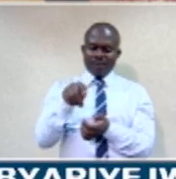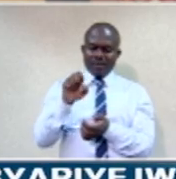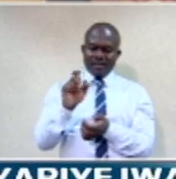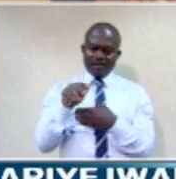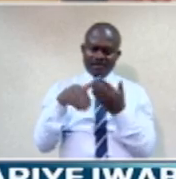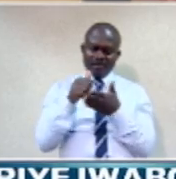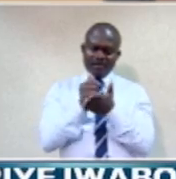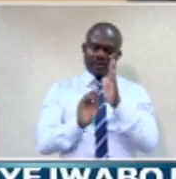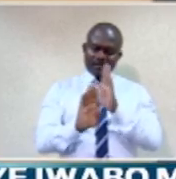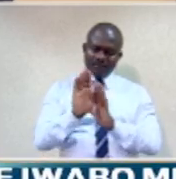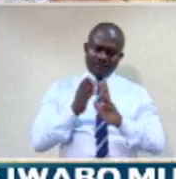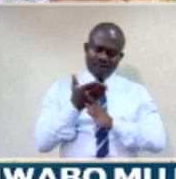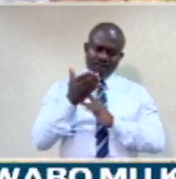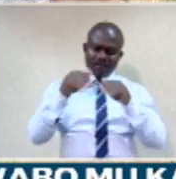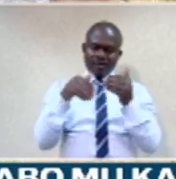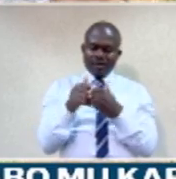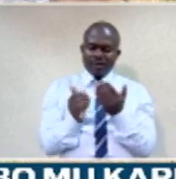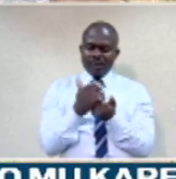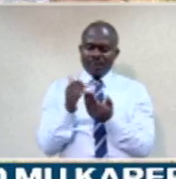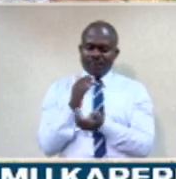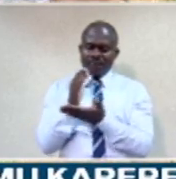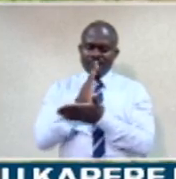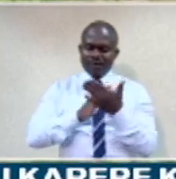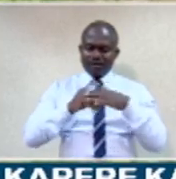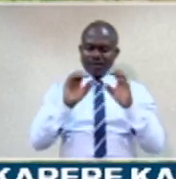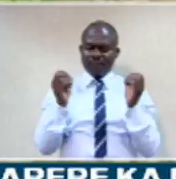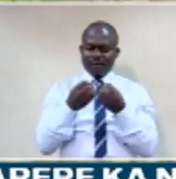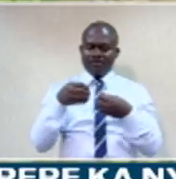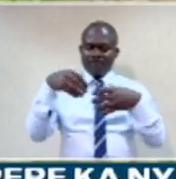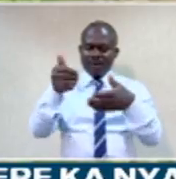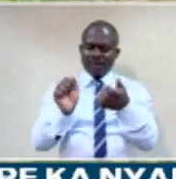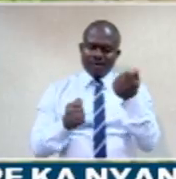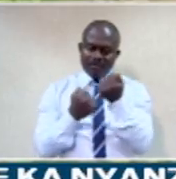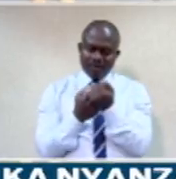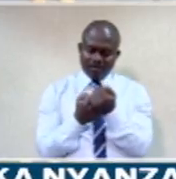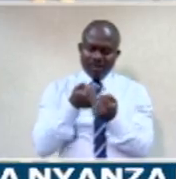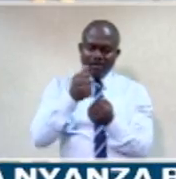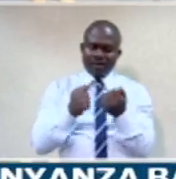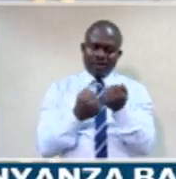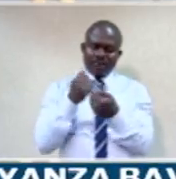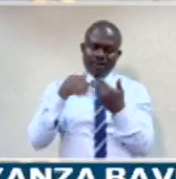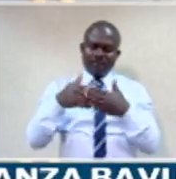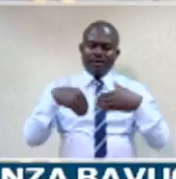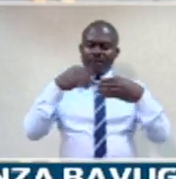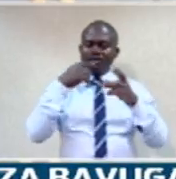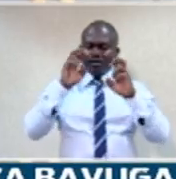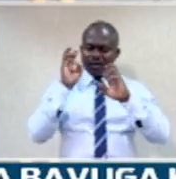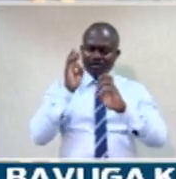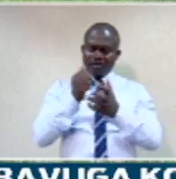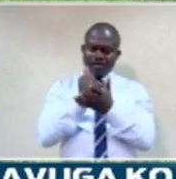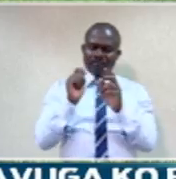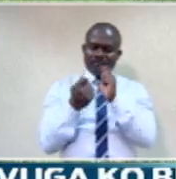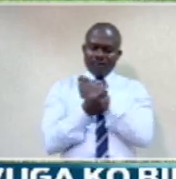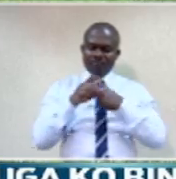abaturage kwiteza imbere binyuze mu buhinzi n'ubworozi ni imwe mu miryango yahawe iyi nkunga. Iyi nkunga bahawe bavuga ko izabafasha guhindura